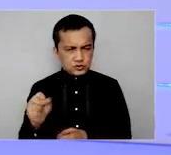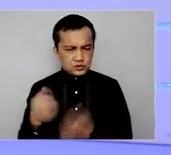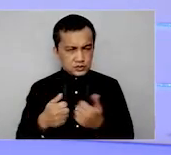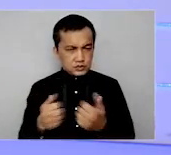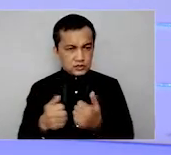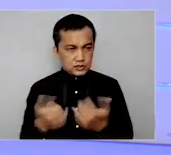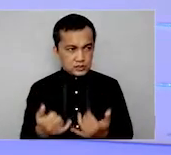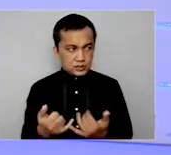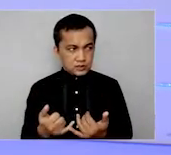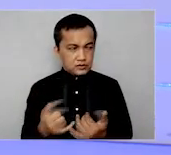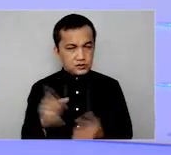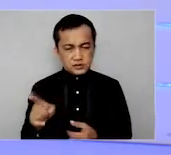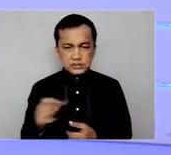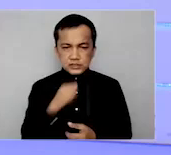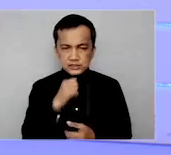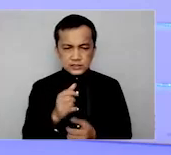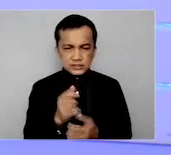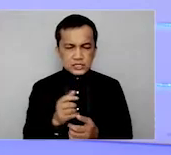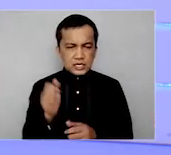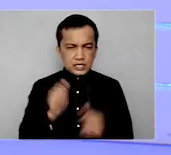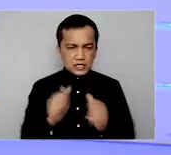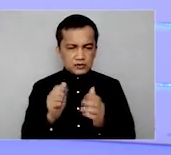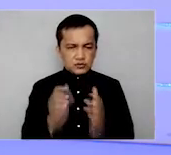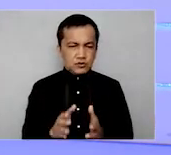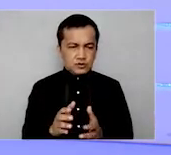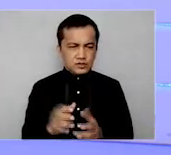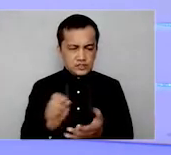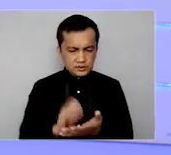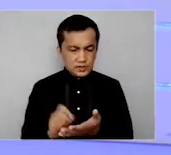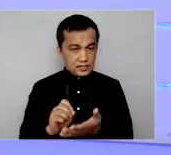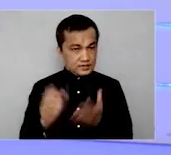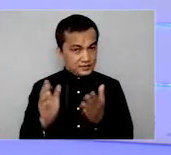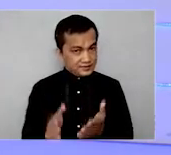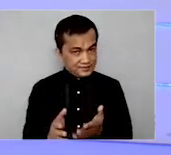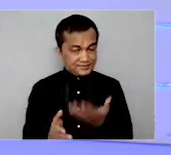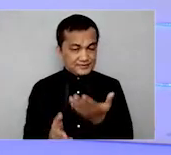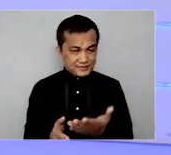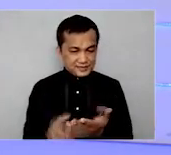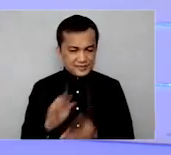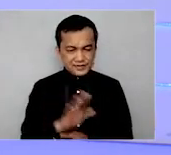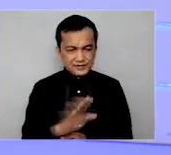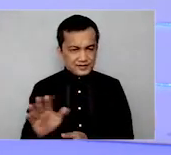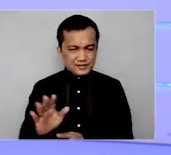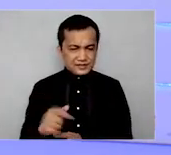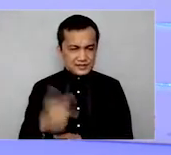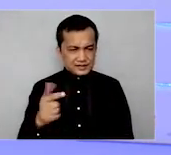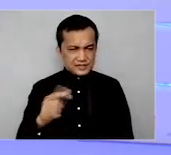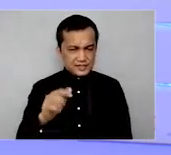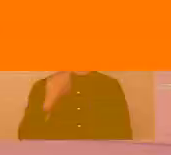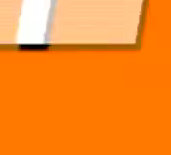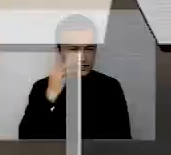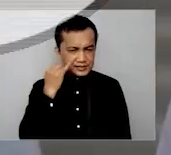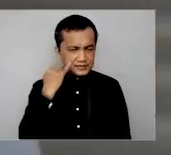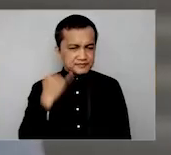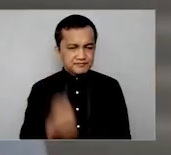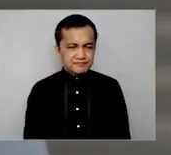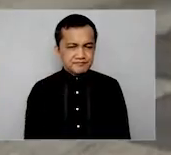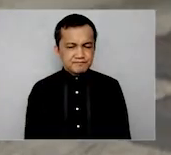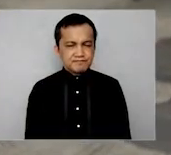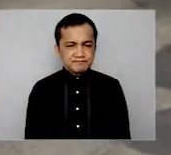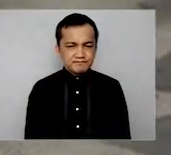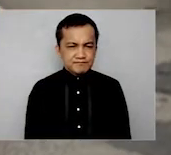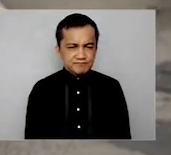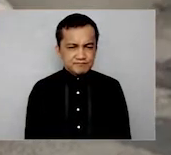ngayon, hindi na lang basta actor, writer na rin. Nasa frontline ng balitang yan, si MJ Marfori. Janet?